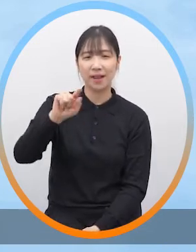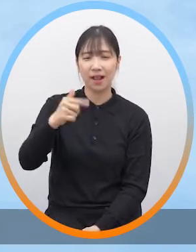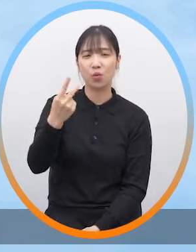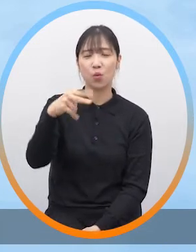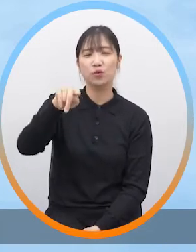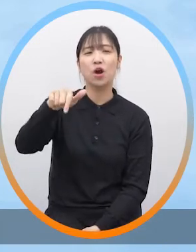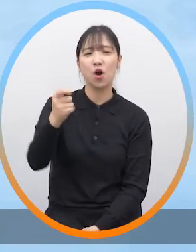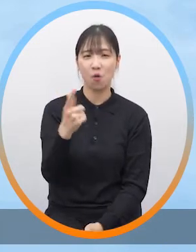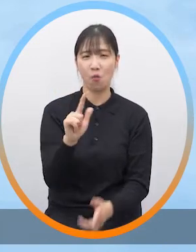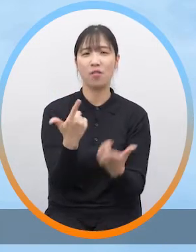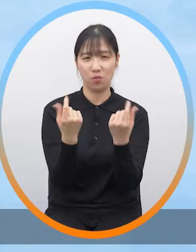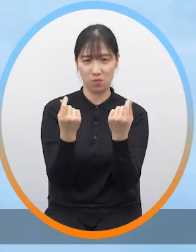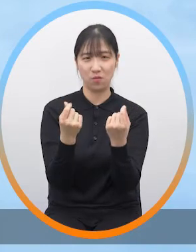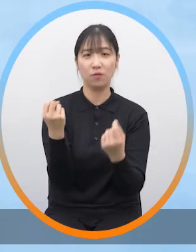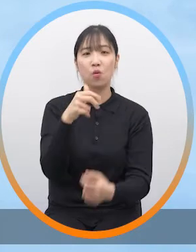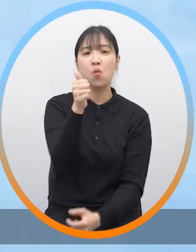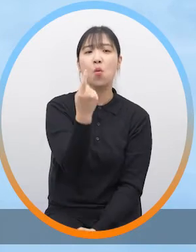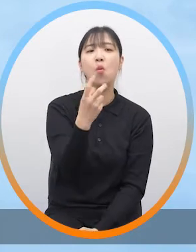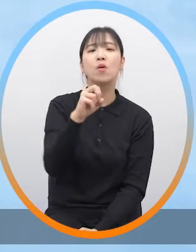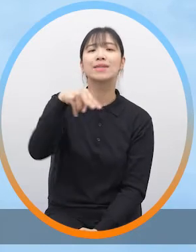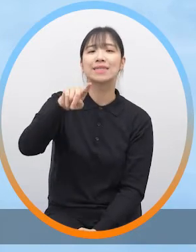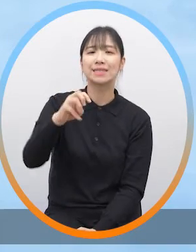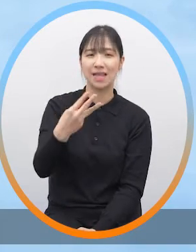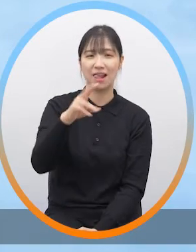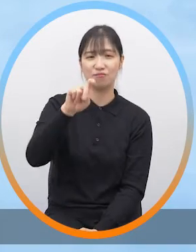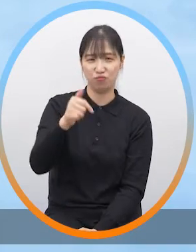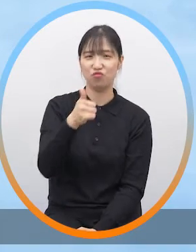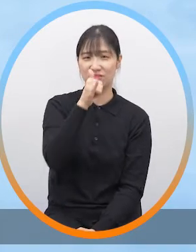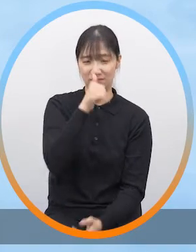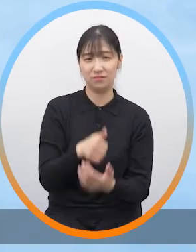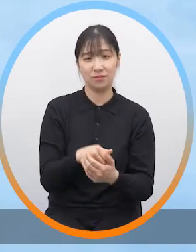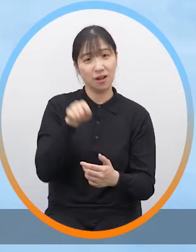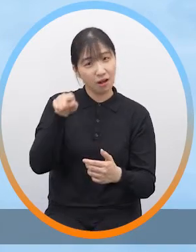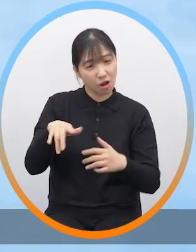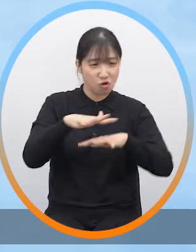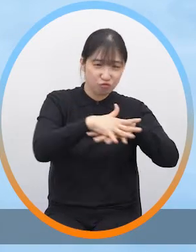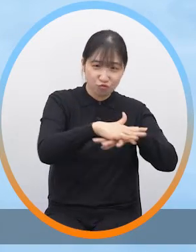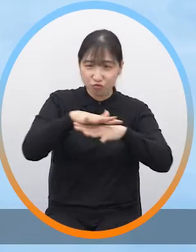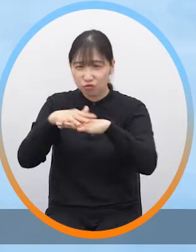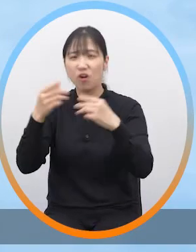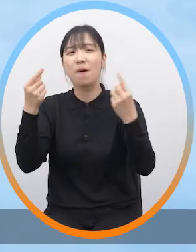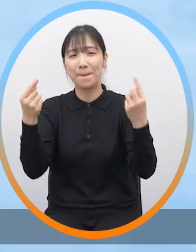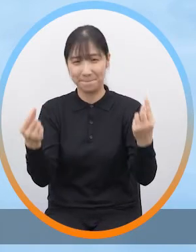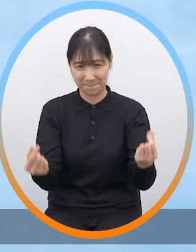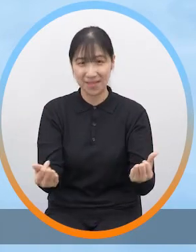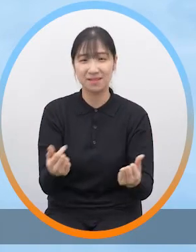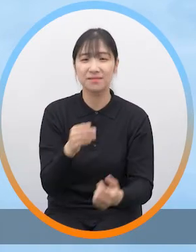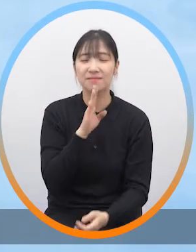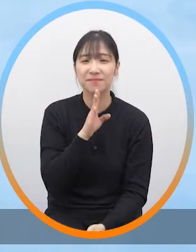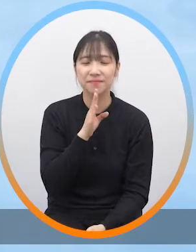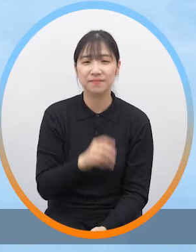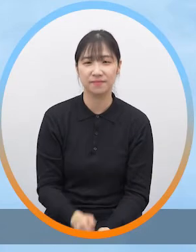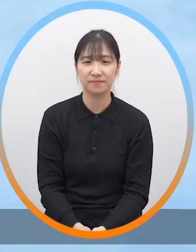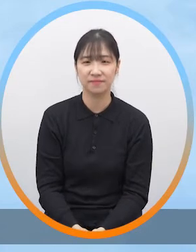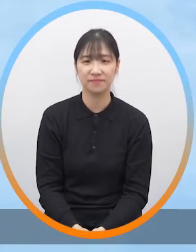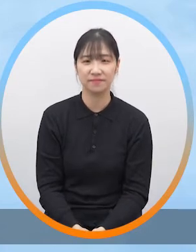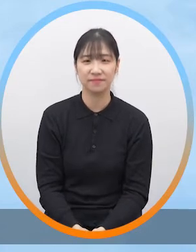역시 서원에도 홍살문이 있습니다. 이렇게 보시면 역시 구조가 비슷하다는 걸 아실 수 있습니다.